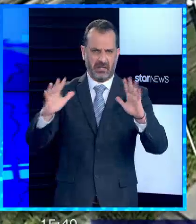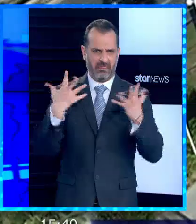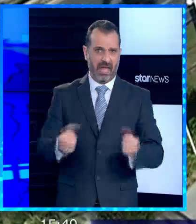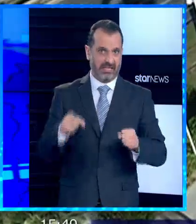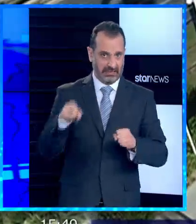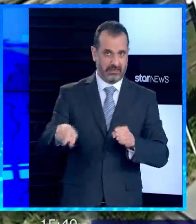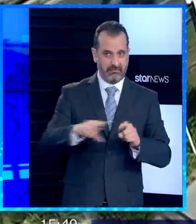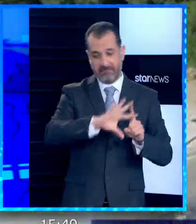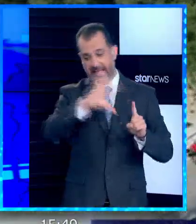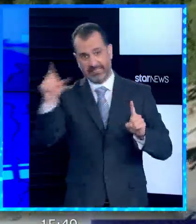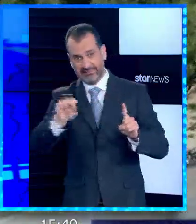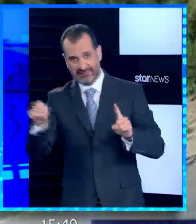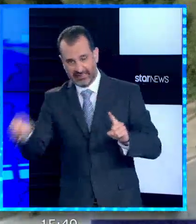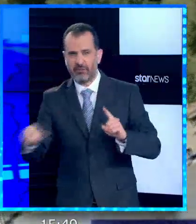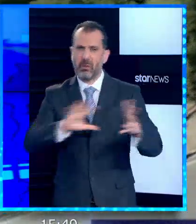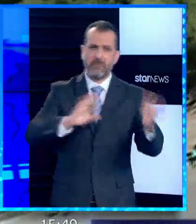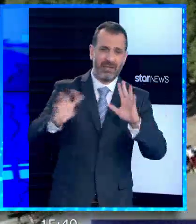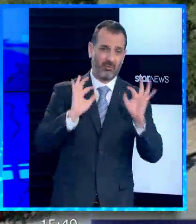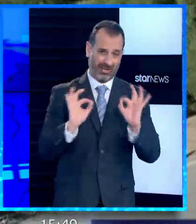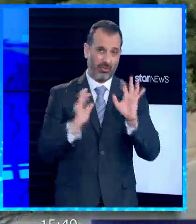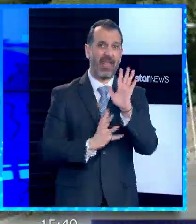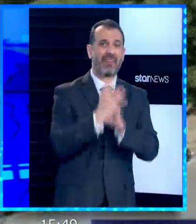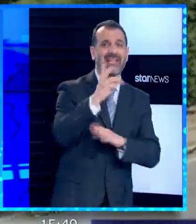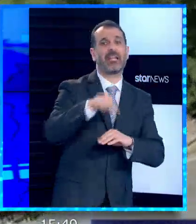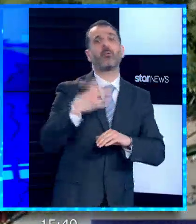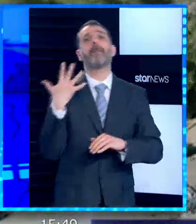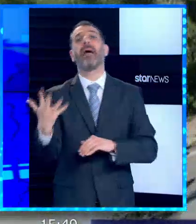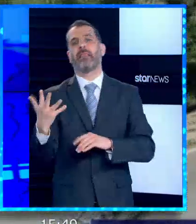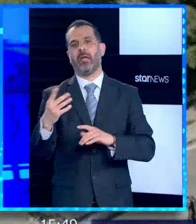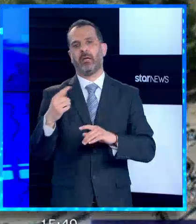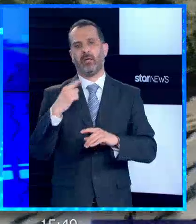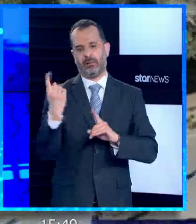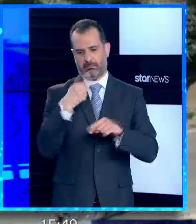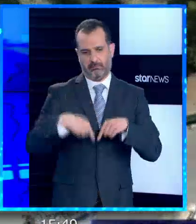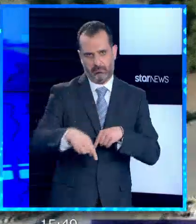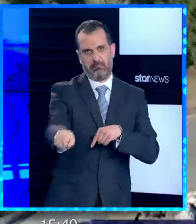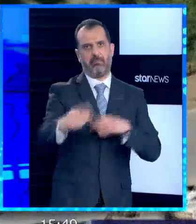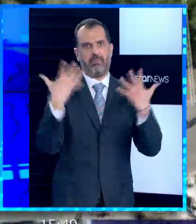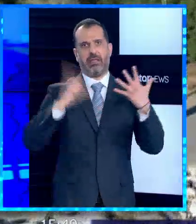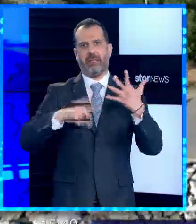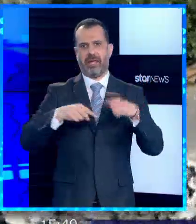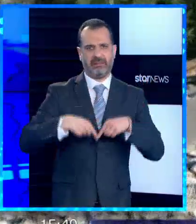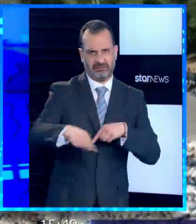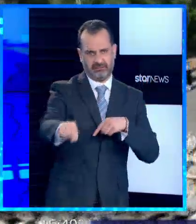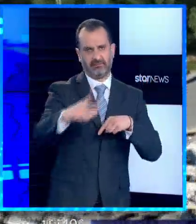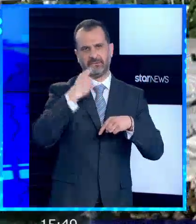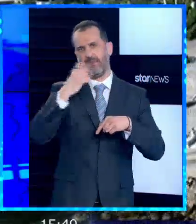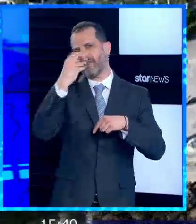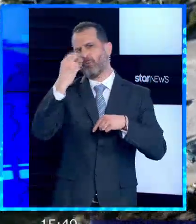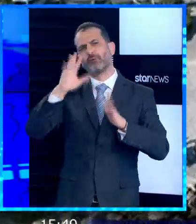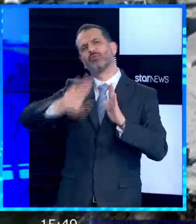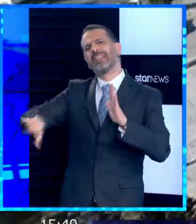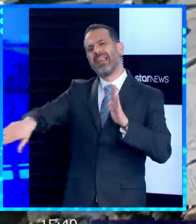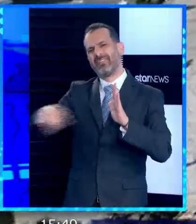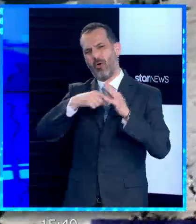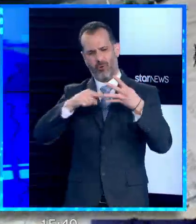θυμηθούμε ότι η μέση θερμοκρασία είναι 13,5 βαθμοί για αυτό το δεκαήμερο, τώρα που διανύουμε το τρίτο δεκαήμερο